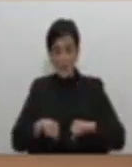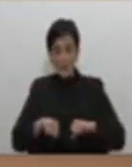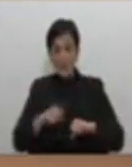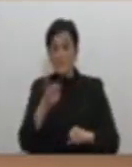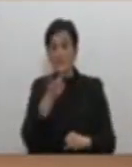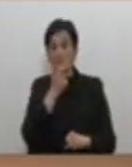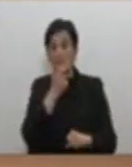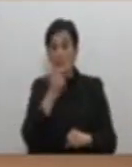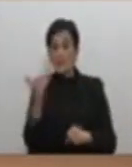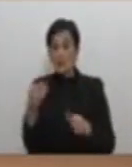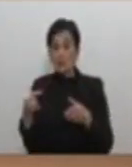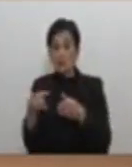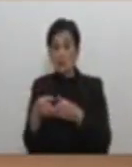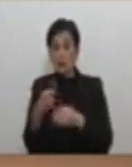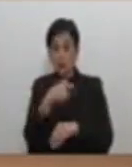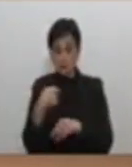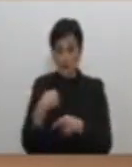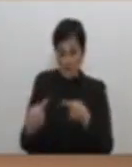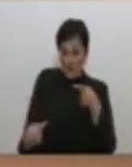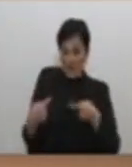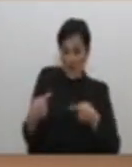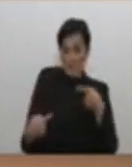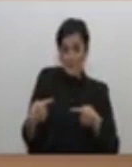სააკაშვილი და მისი გუნდის წევრები ჩვენ გვებრძვიან, რომ